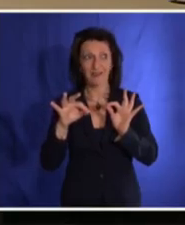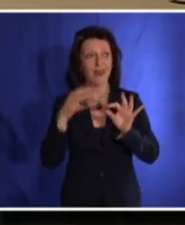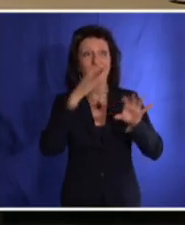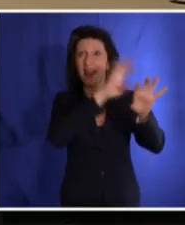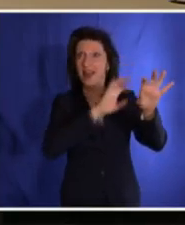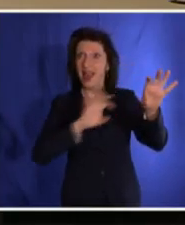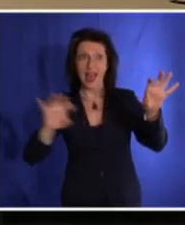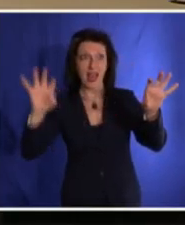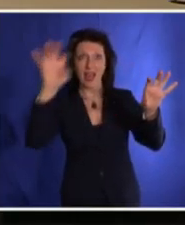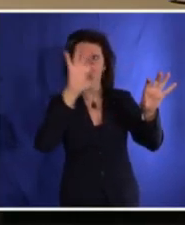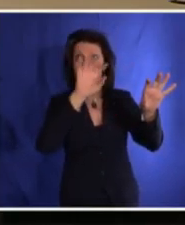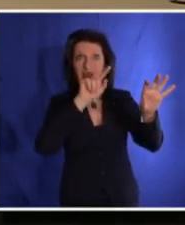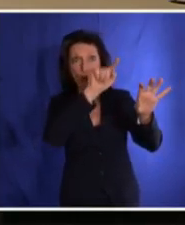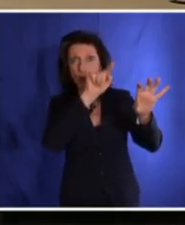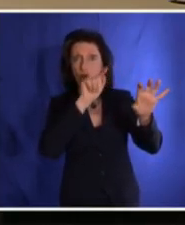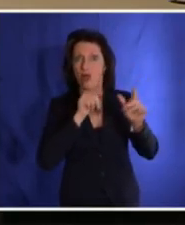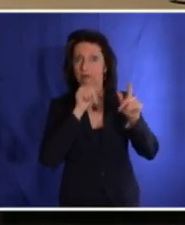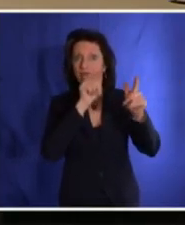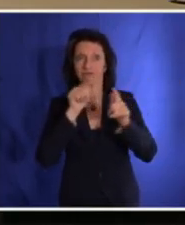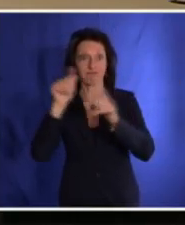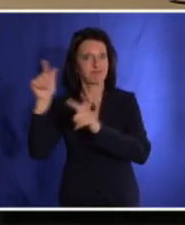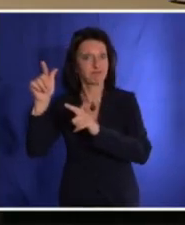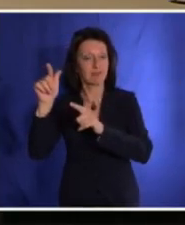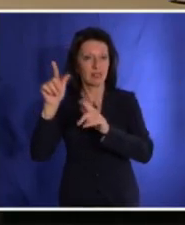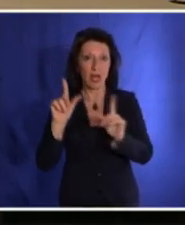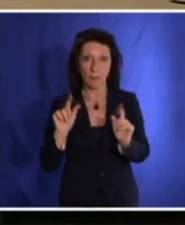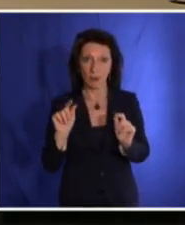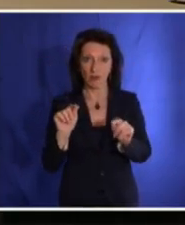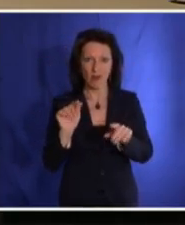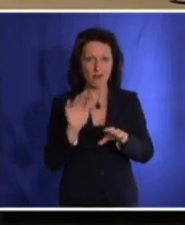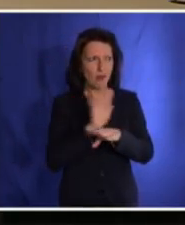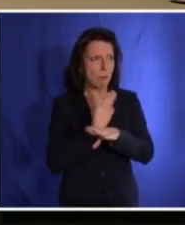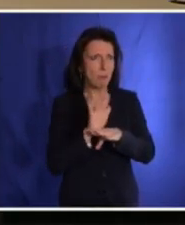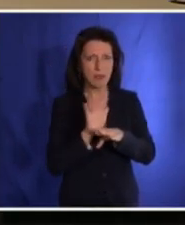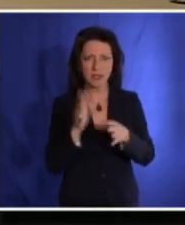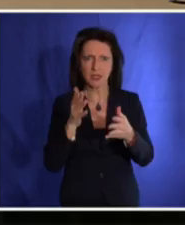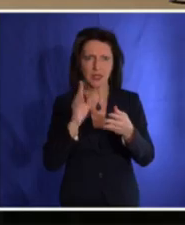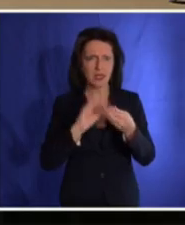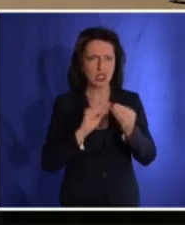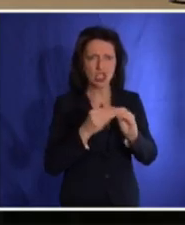hat. Denn eins ist ganz klar, dort, wo das Business passt, wo viele sind,